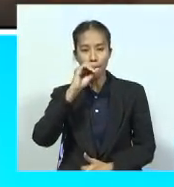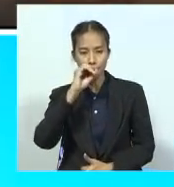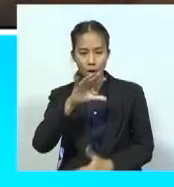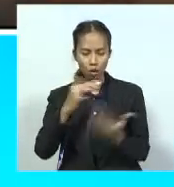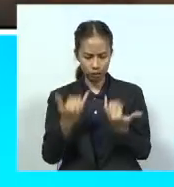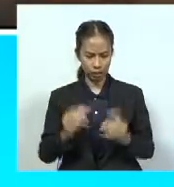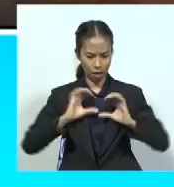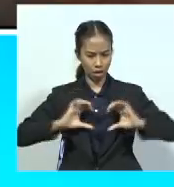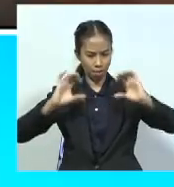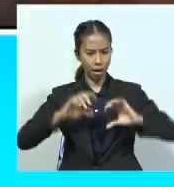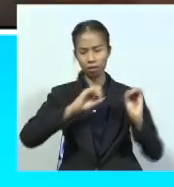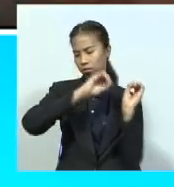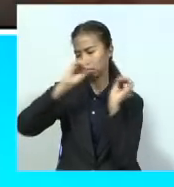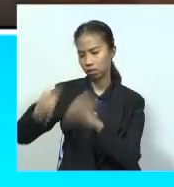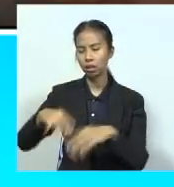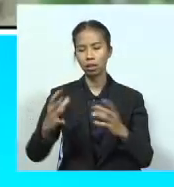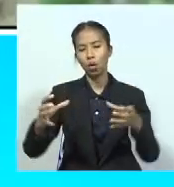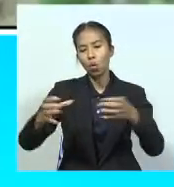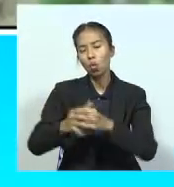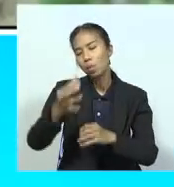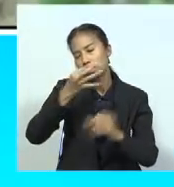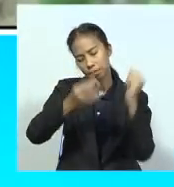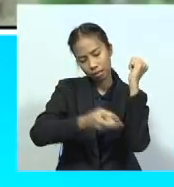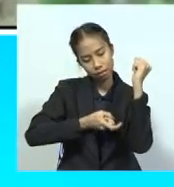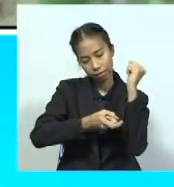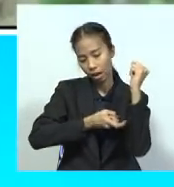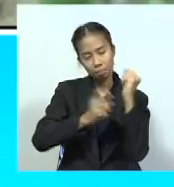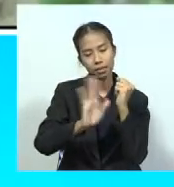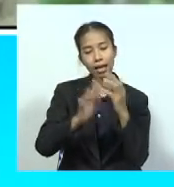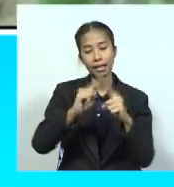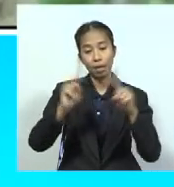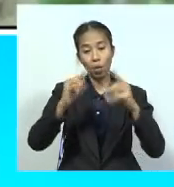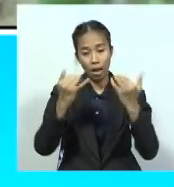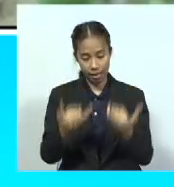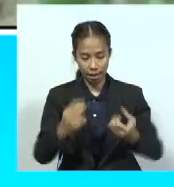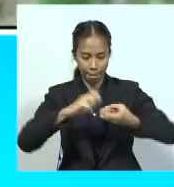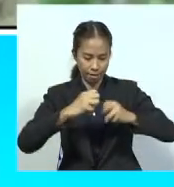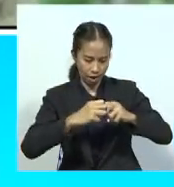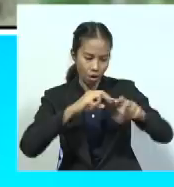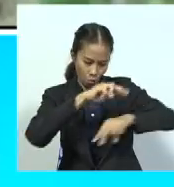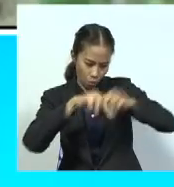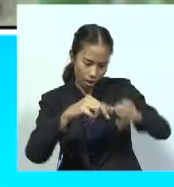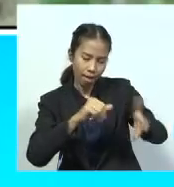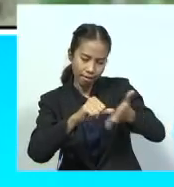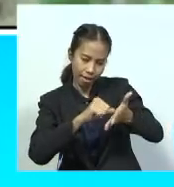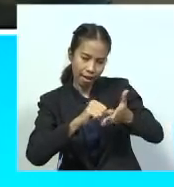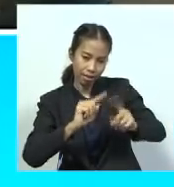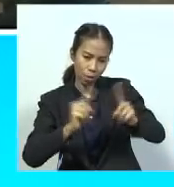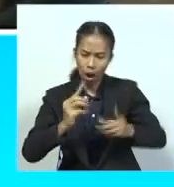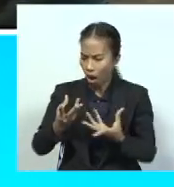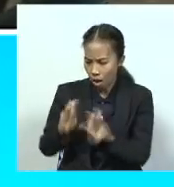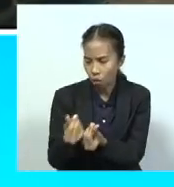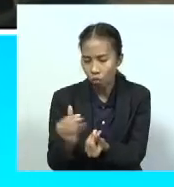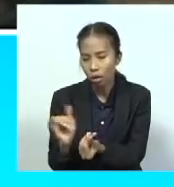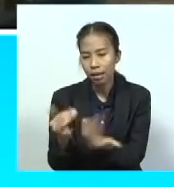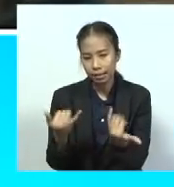ารัฐบาลนี้ไม่ได้ทอดทิ้งพี่น้องเกษตรกรชาวสวนยางเราจะดูแลแก้ไขปัญหาแต่อาจจะไม่ทันใจพี่น้องนักแต่ว่าเรามีหลัก